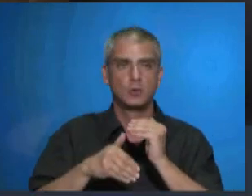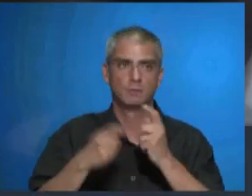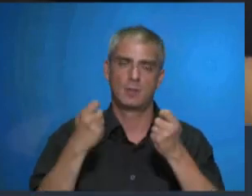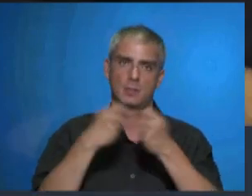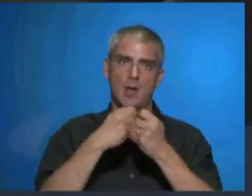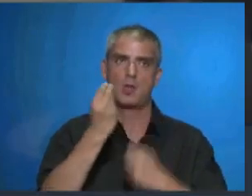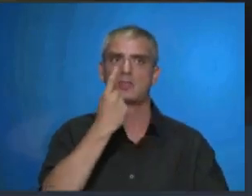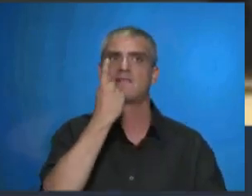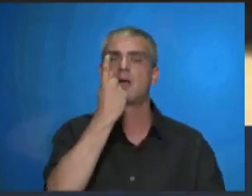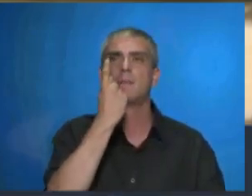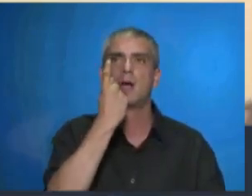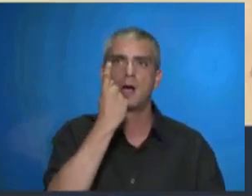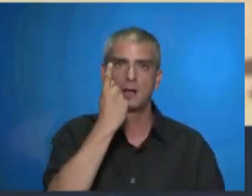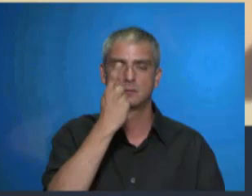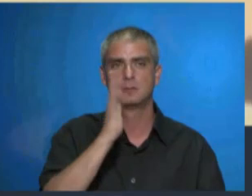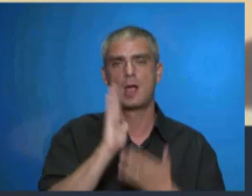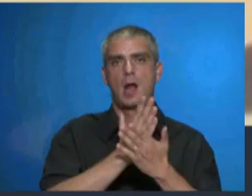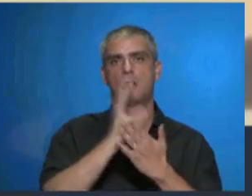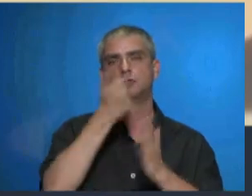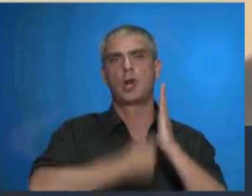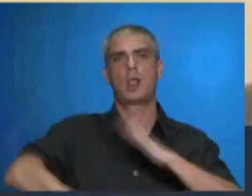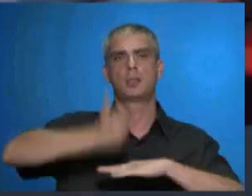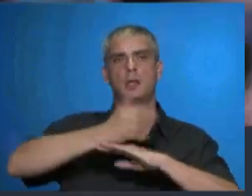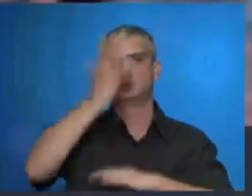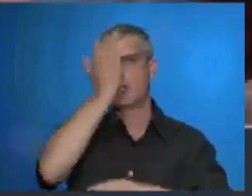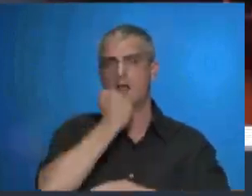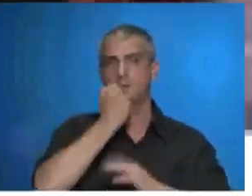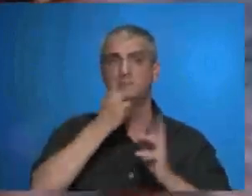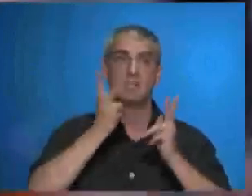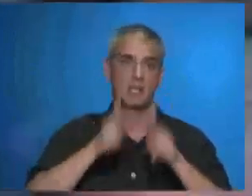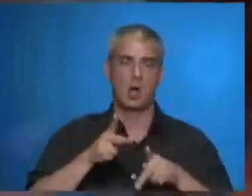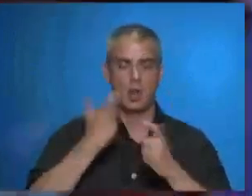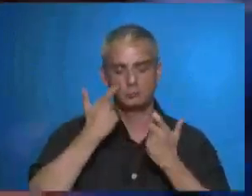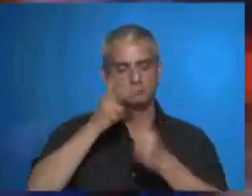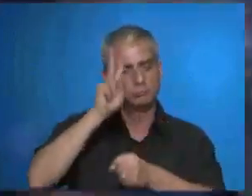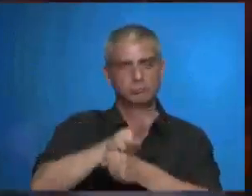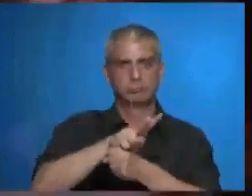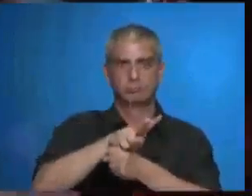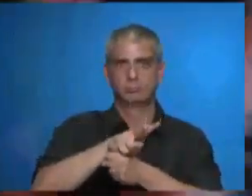בדבר אחד מרכזי החלטה של הנהגת חמאס והיכולת לאכוף אותה.